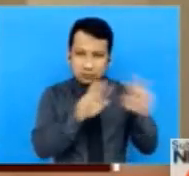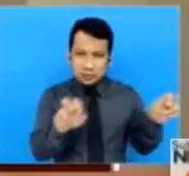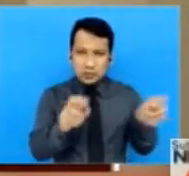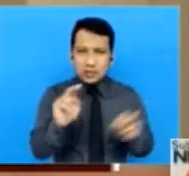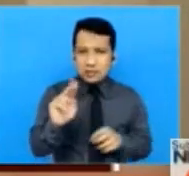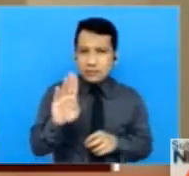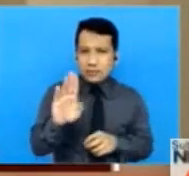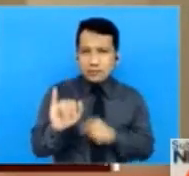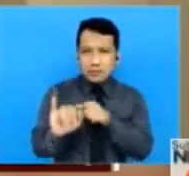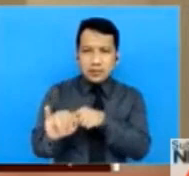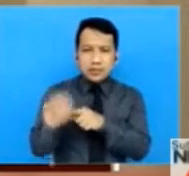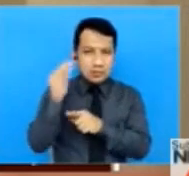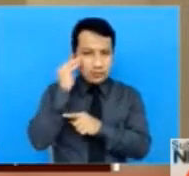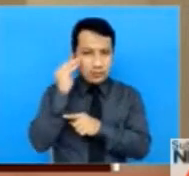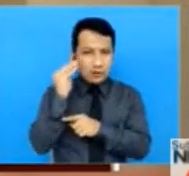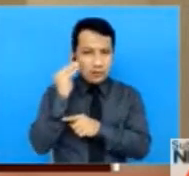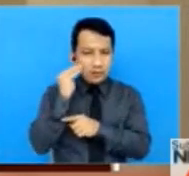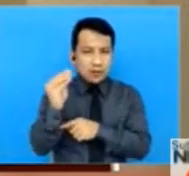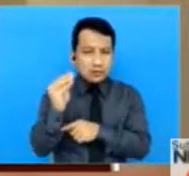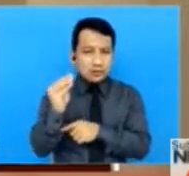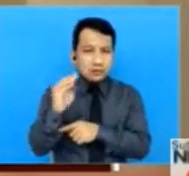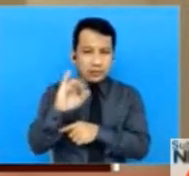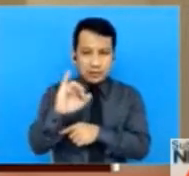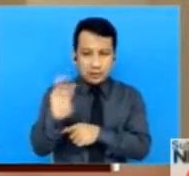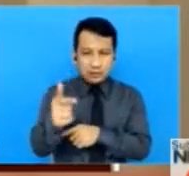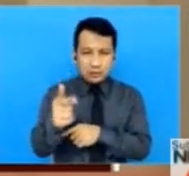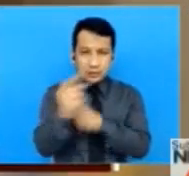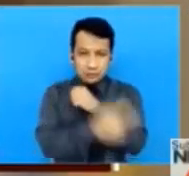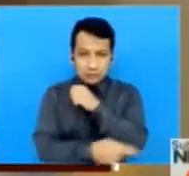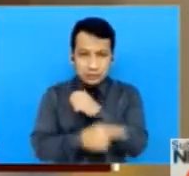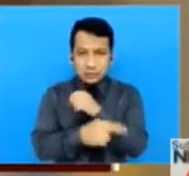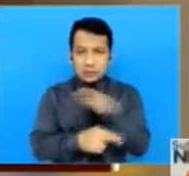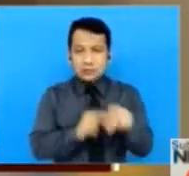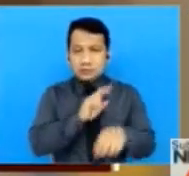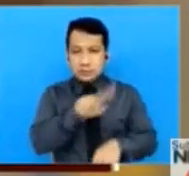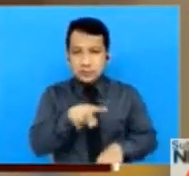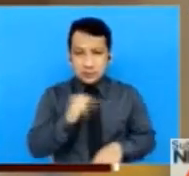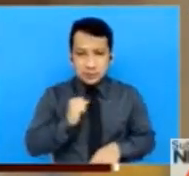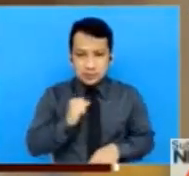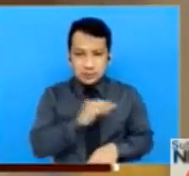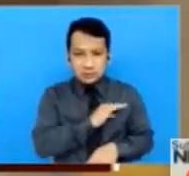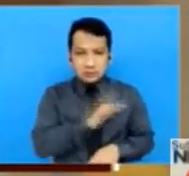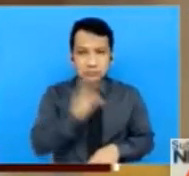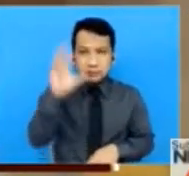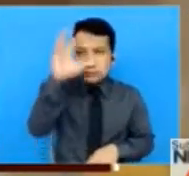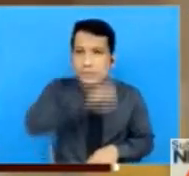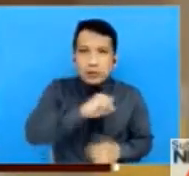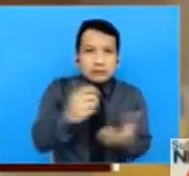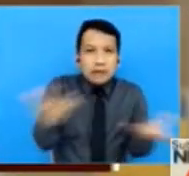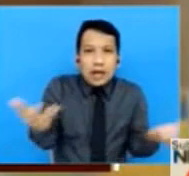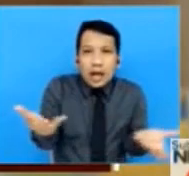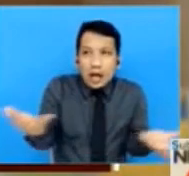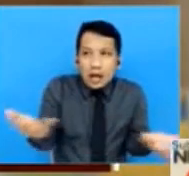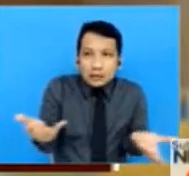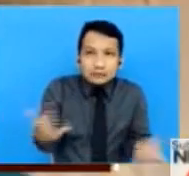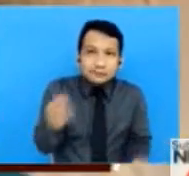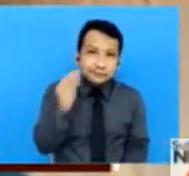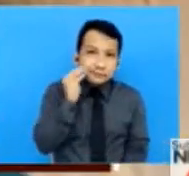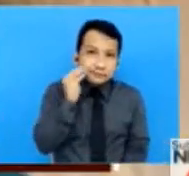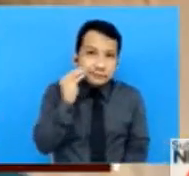si Mago sa kanilang mga intelligence at regional personnel. Ang mahiwagang tanong, nasaan na nga ba si